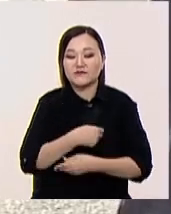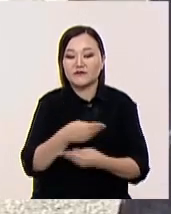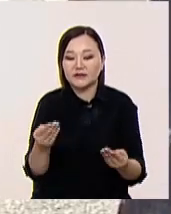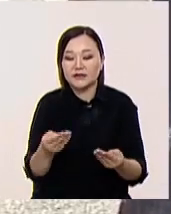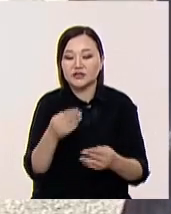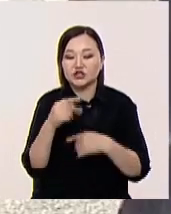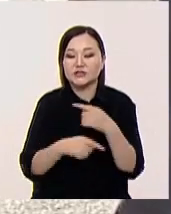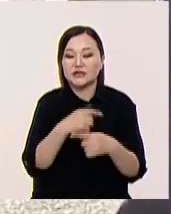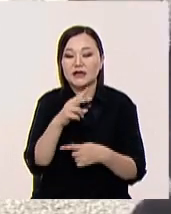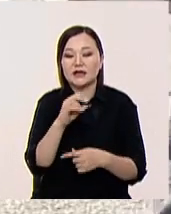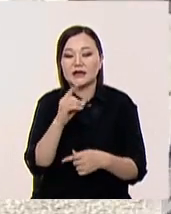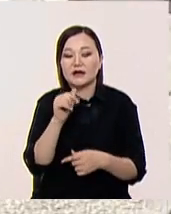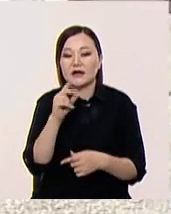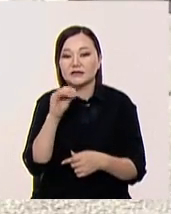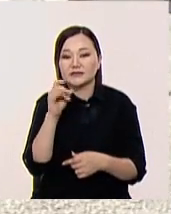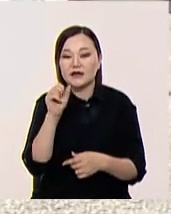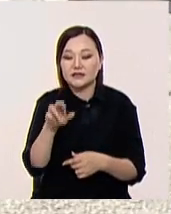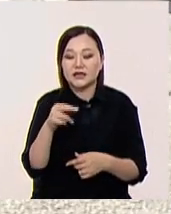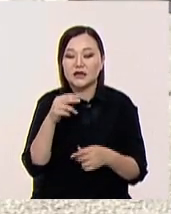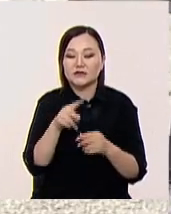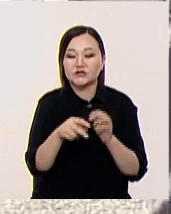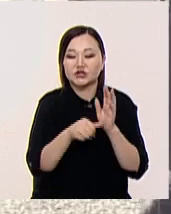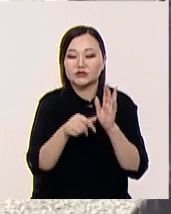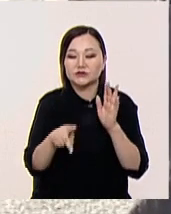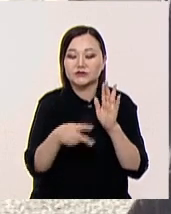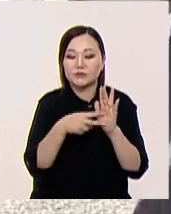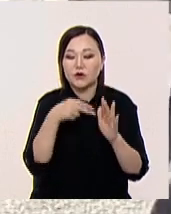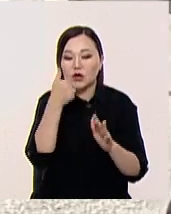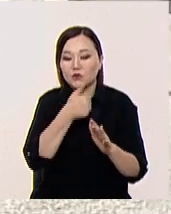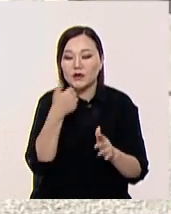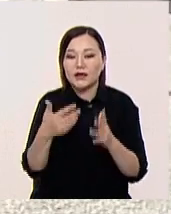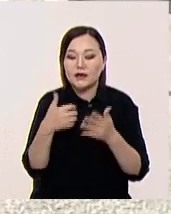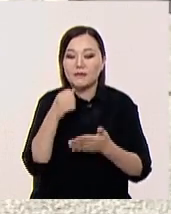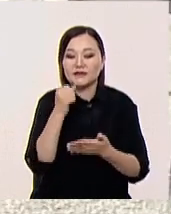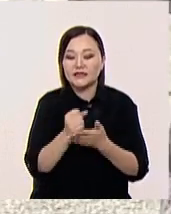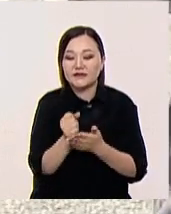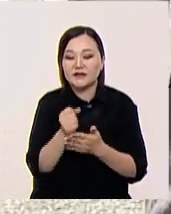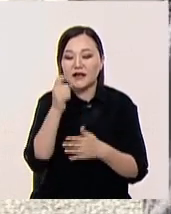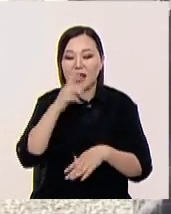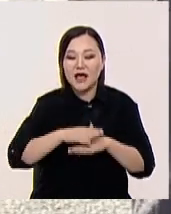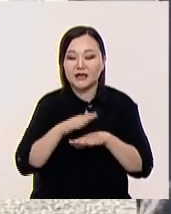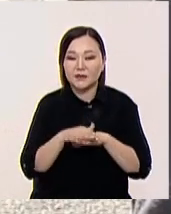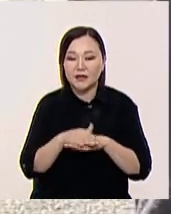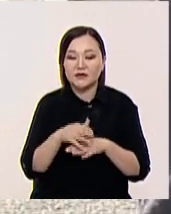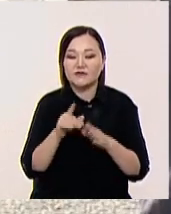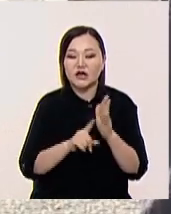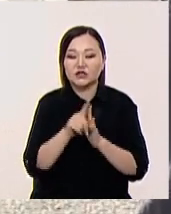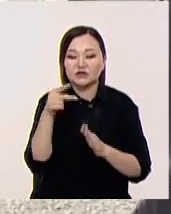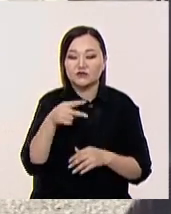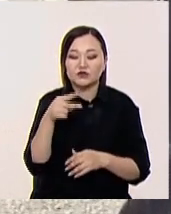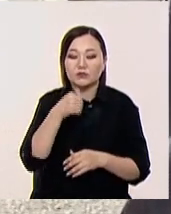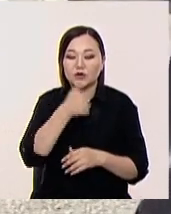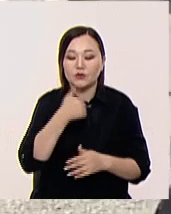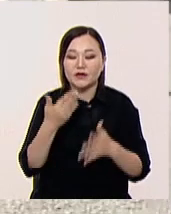Через легализацию, там, которая была в 2006-2007 годах, либо через постановление акимата там, в начале 2000-х годов.